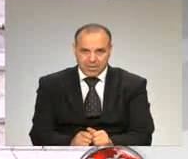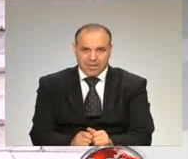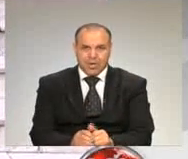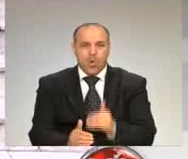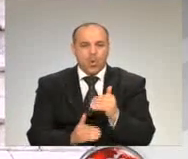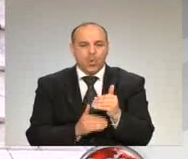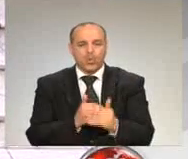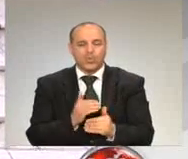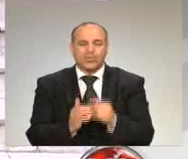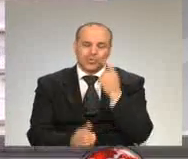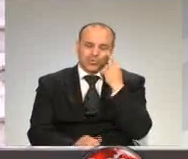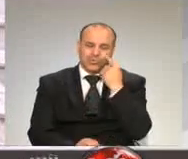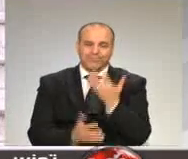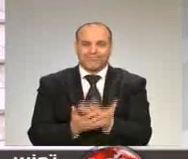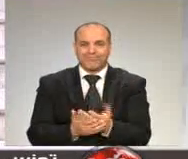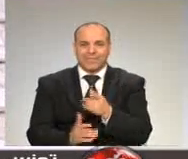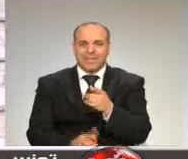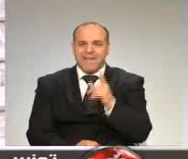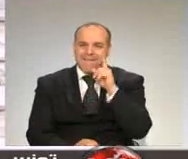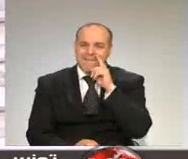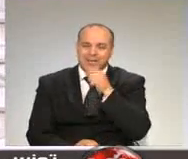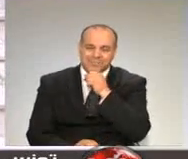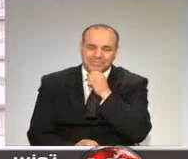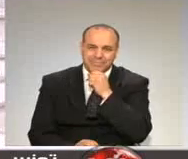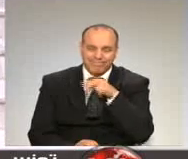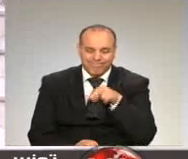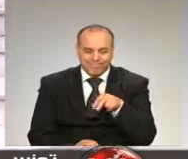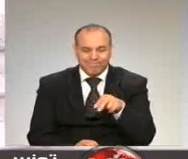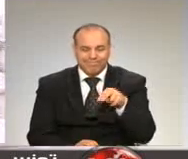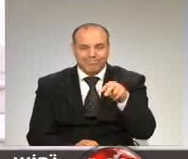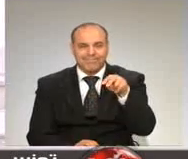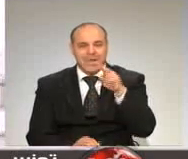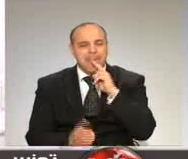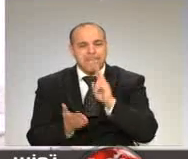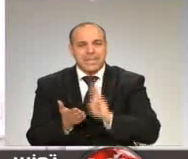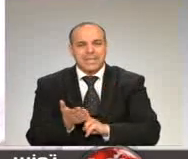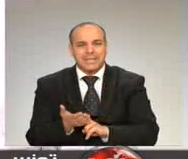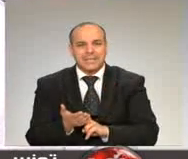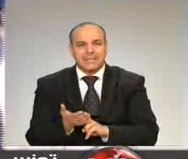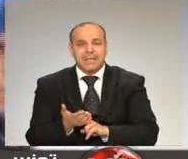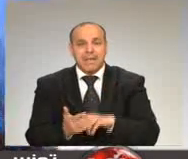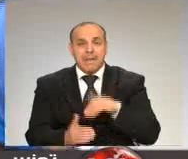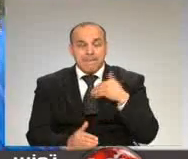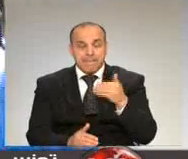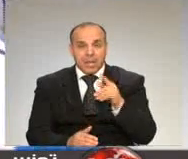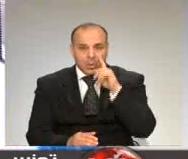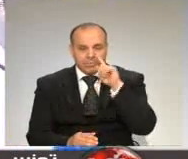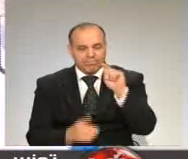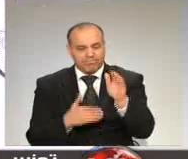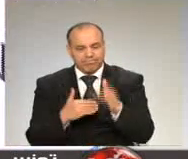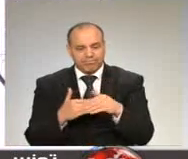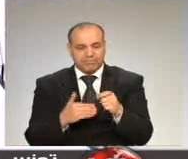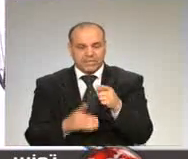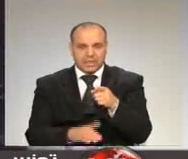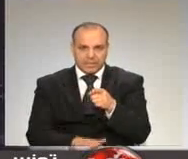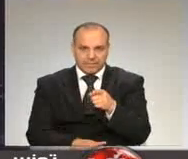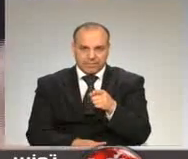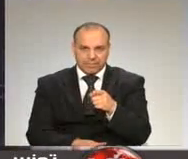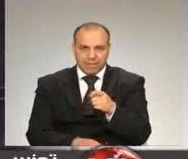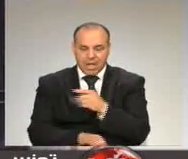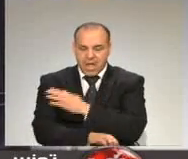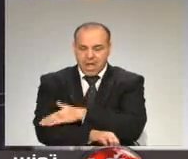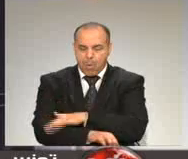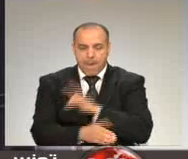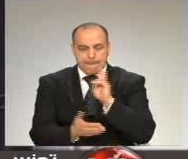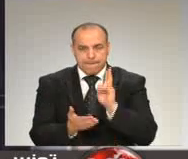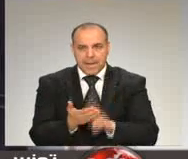بخطوات متثاقلة نزلت خلتيم باركا درج أحد مكاتب البريد بعد أن وجدته مغلقا، فأعوان